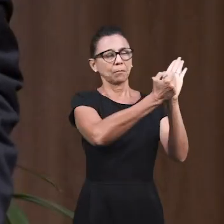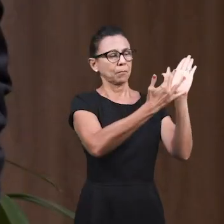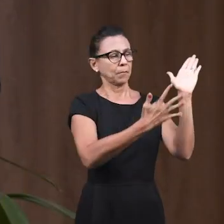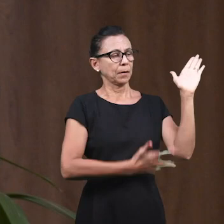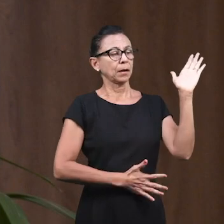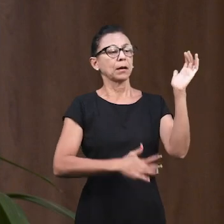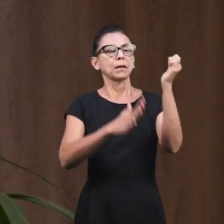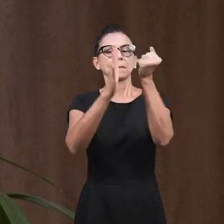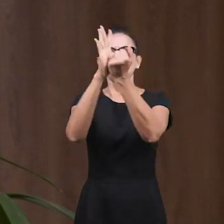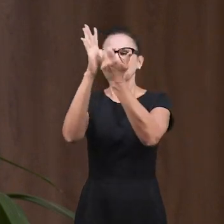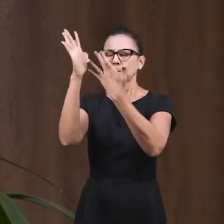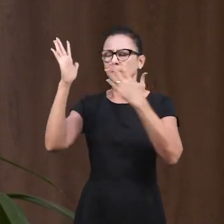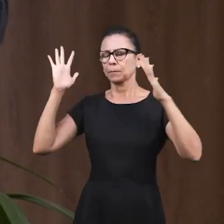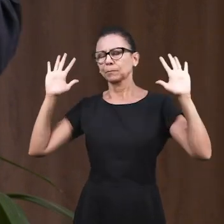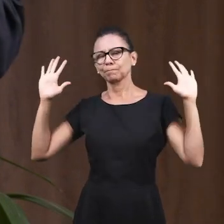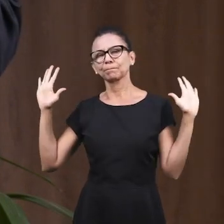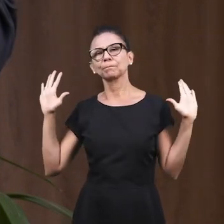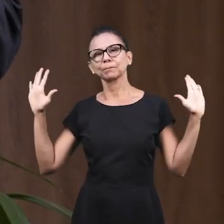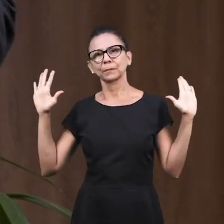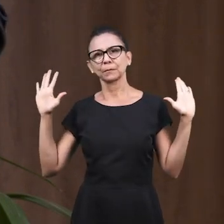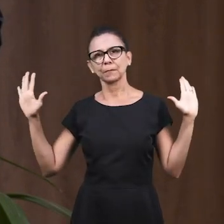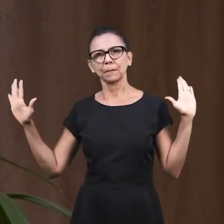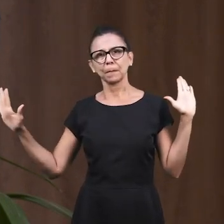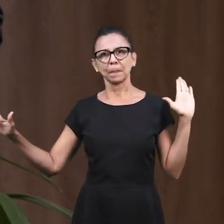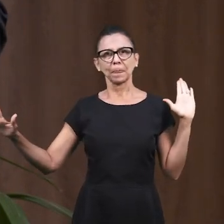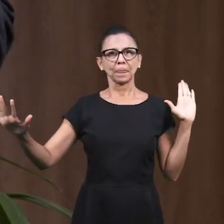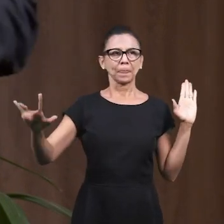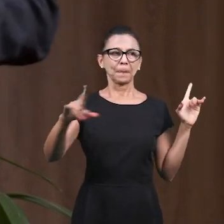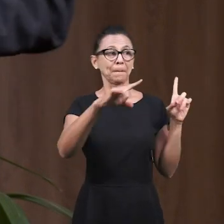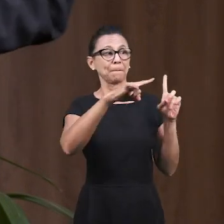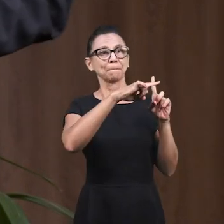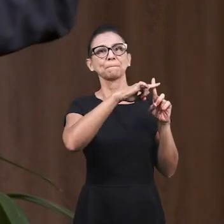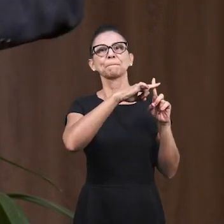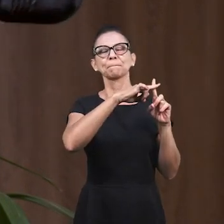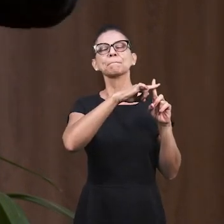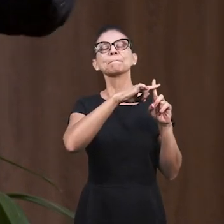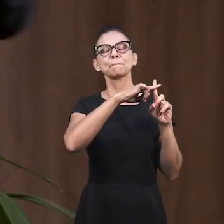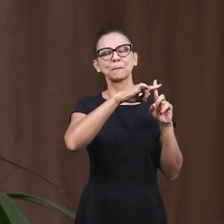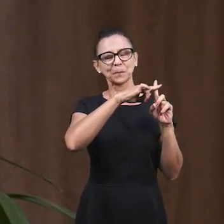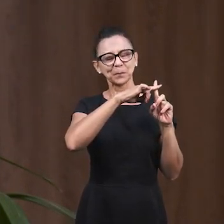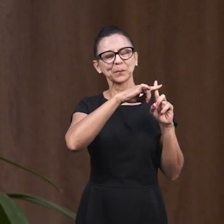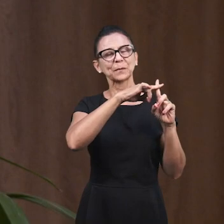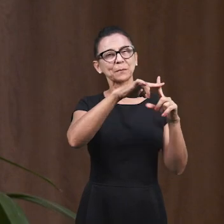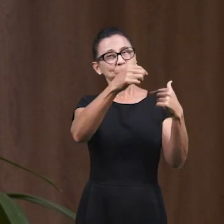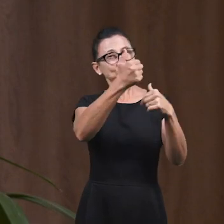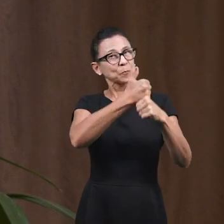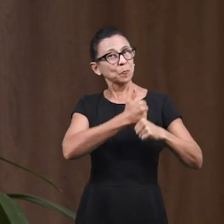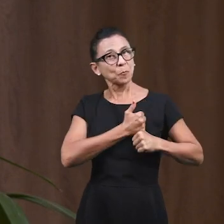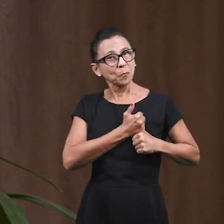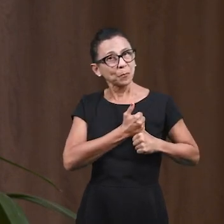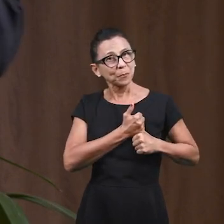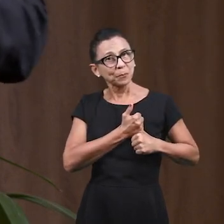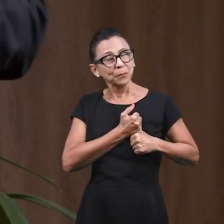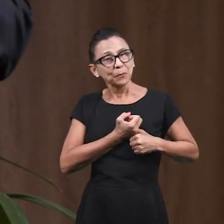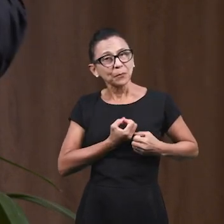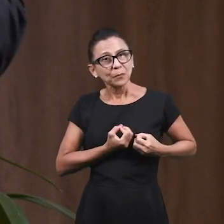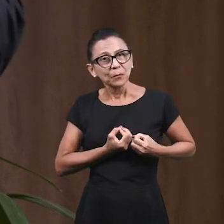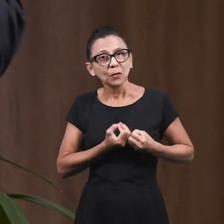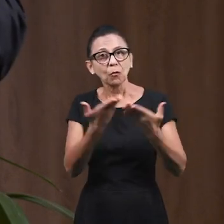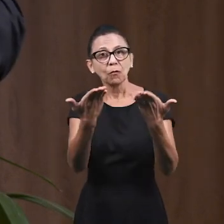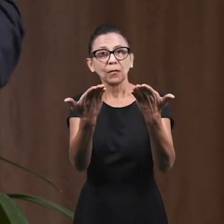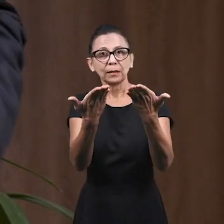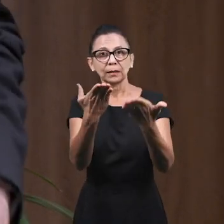пролил свою кровь на Голгофе, начиная с момента, когда Господь Иисус на кресте пролил свою кровь,